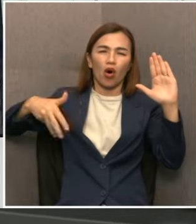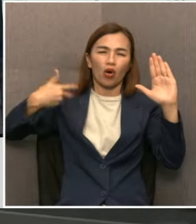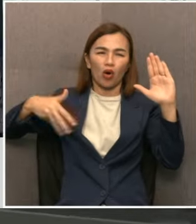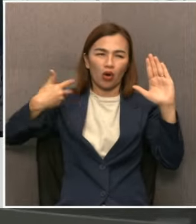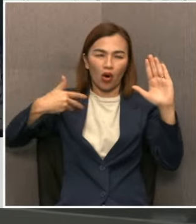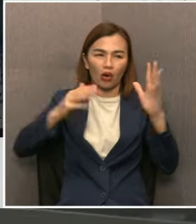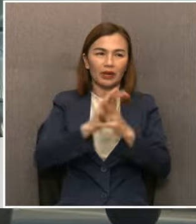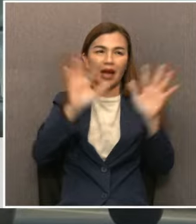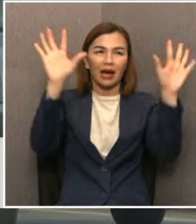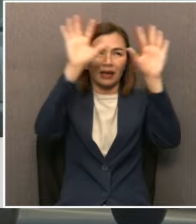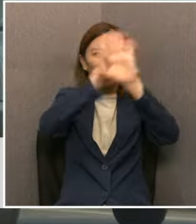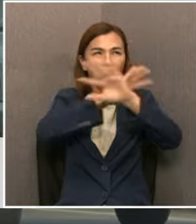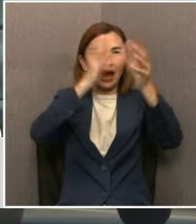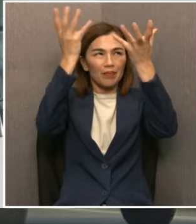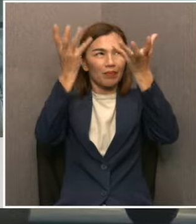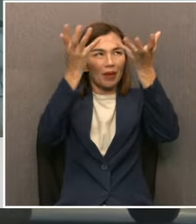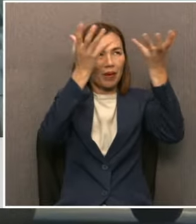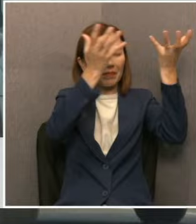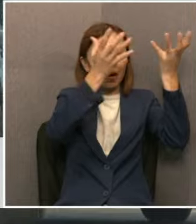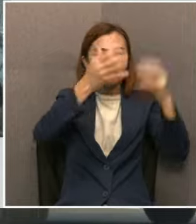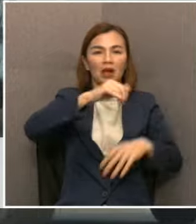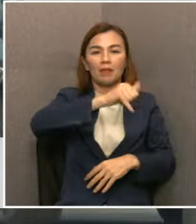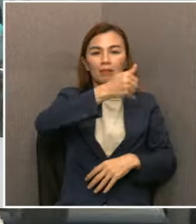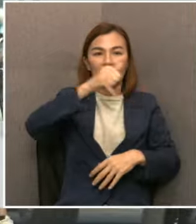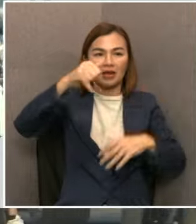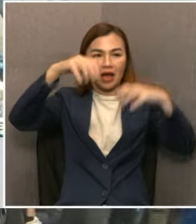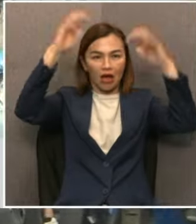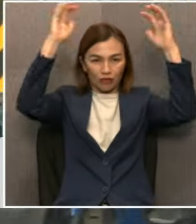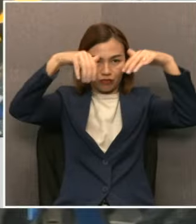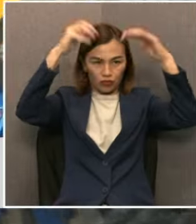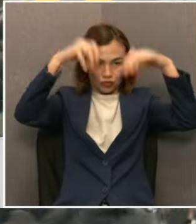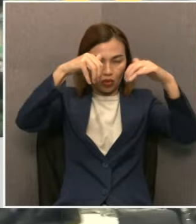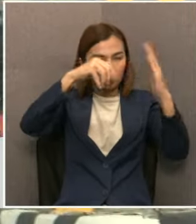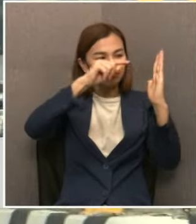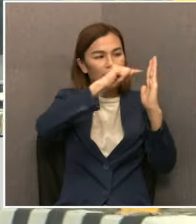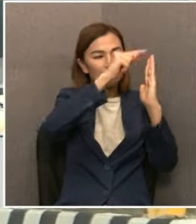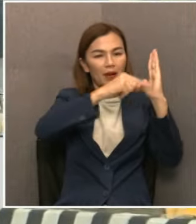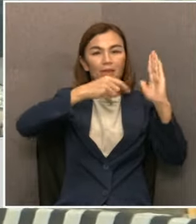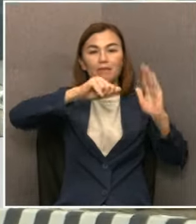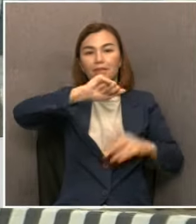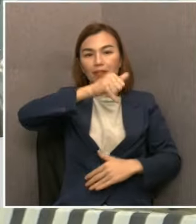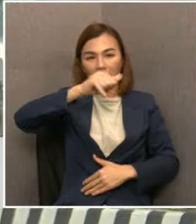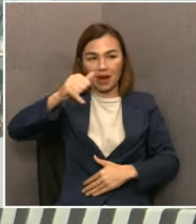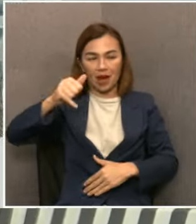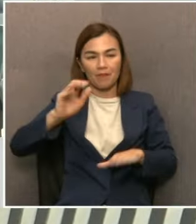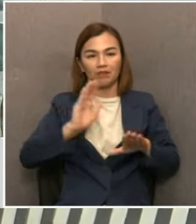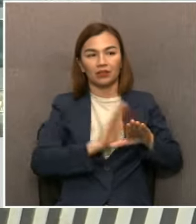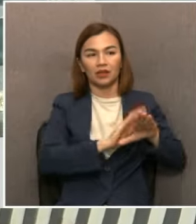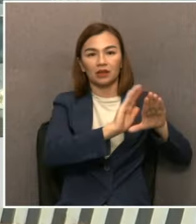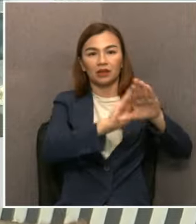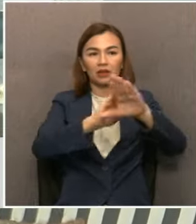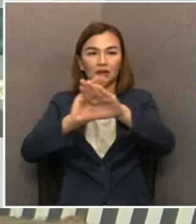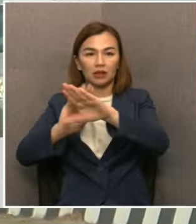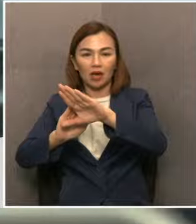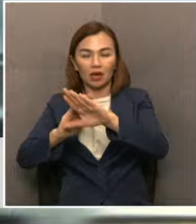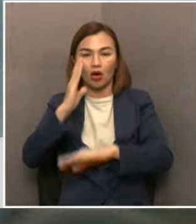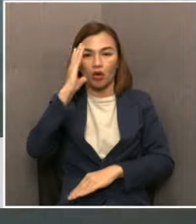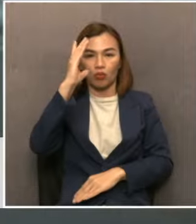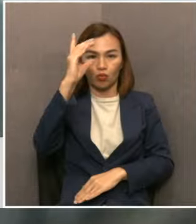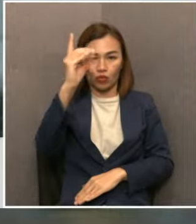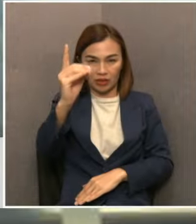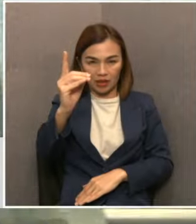ฟ้าหลัวในตอนกลางวันและอาจมีฝนฟ้าคะนองเกิดขึ้นได้ในบางพื้นที่ครับขอย้ำเตือนนะครับว่าช่วงวันพรุ่งนี้